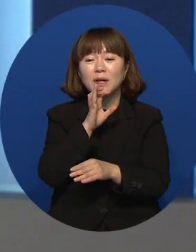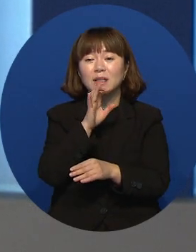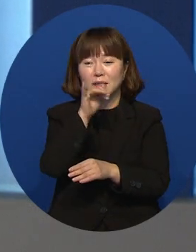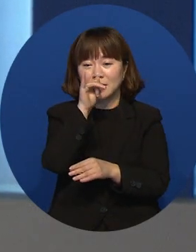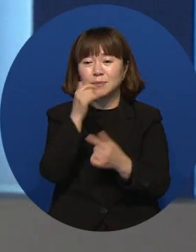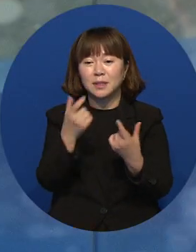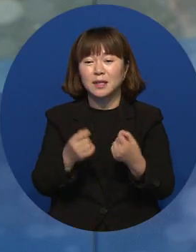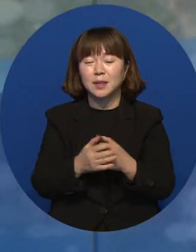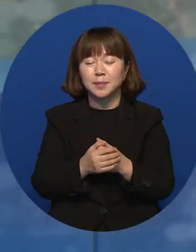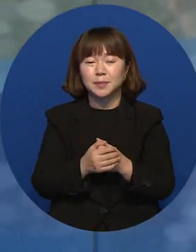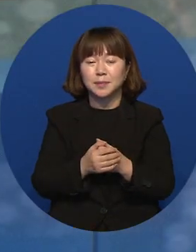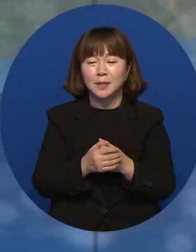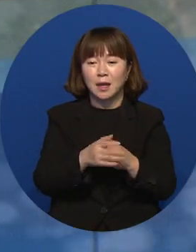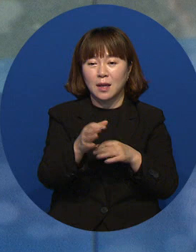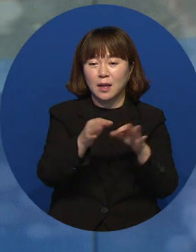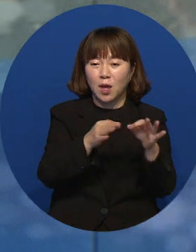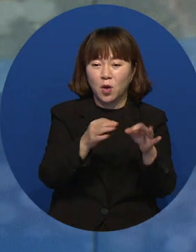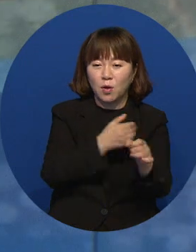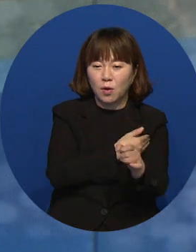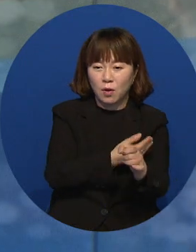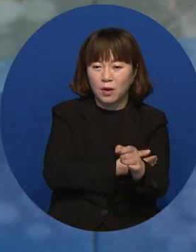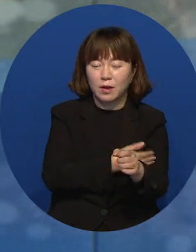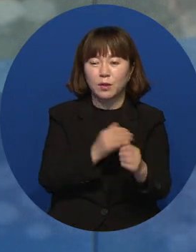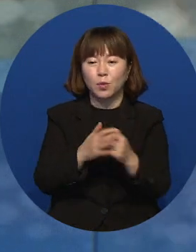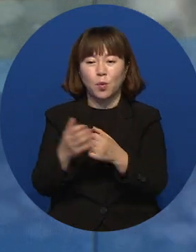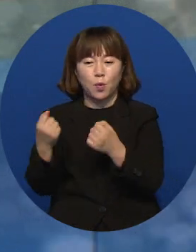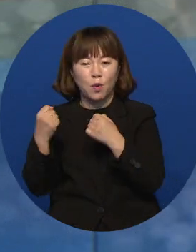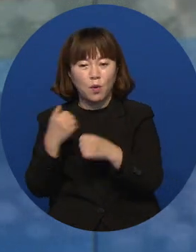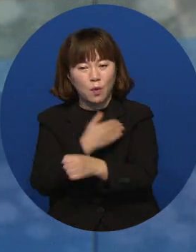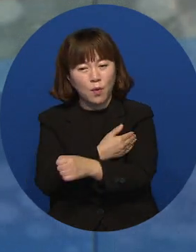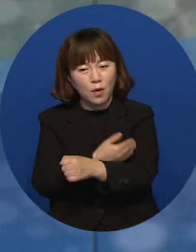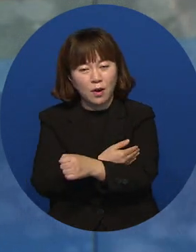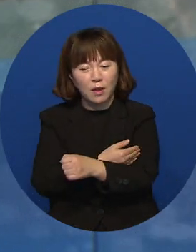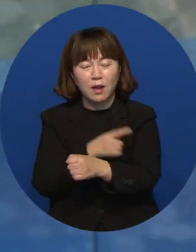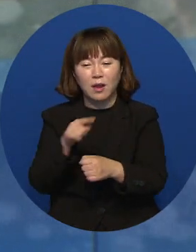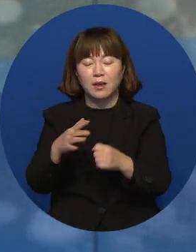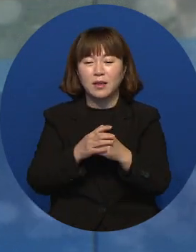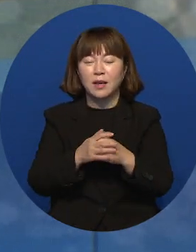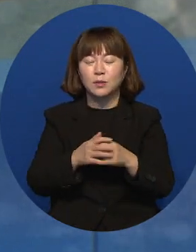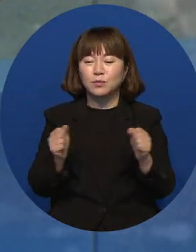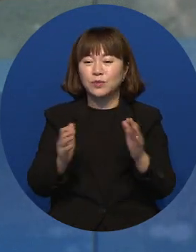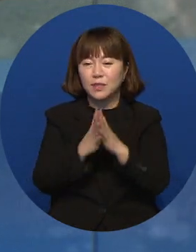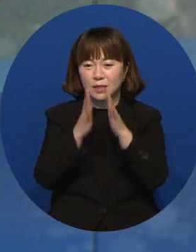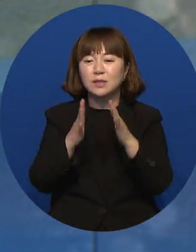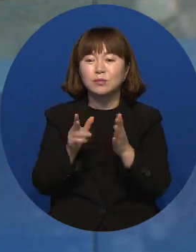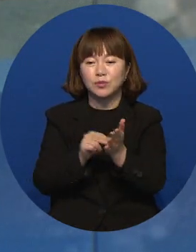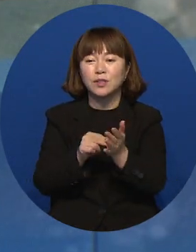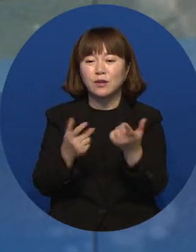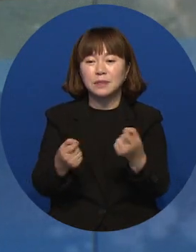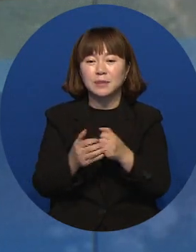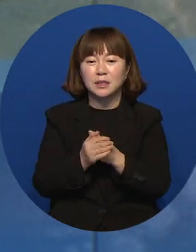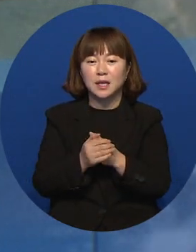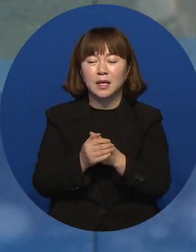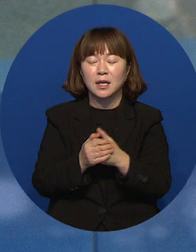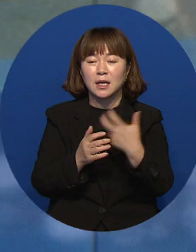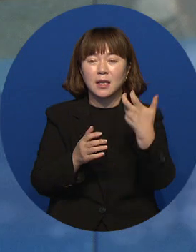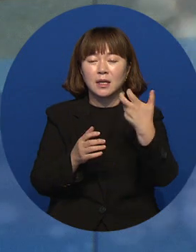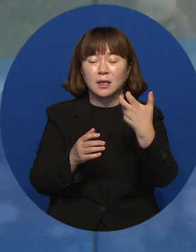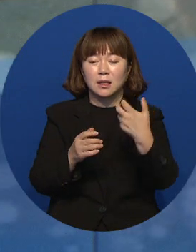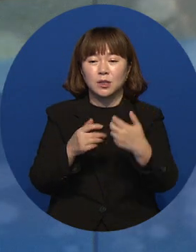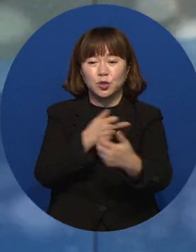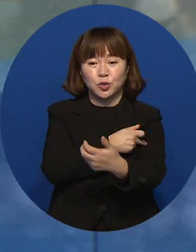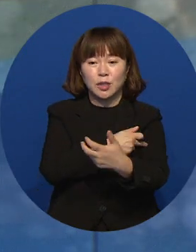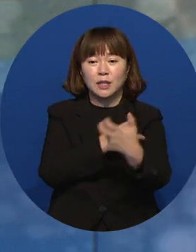예 여기서 바로 이제 영업 꿩과 건강에 대한 과학의 충돌하는 지점이 인데 그래도 우리는 70 한테 맞았는데도 이런